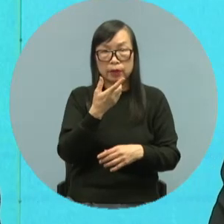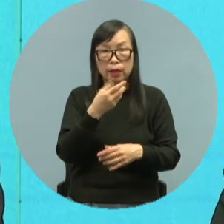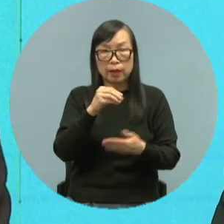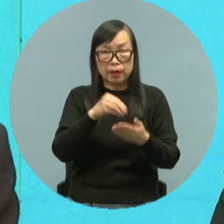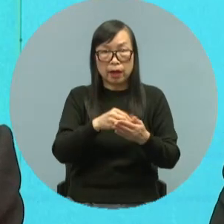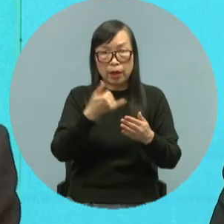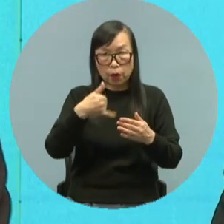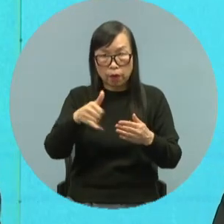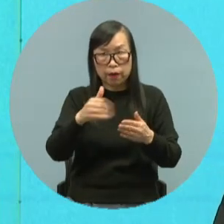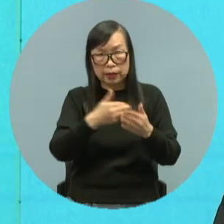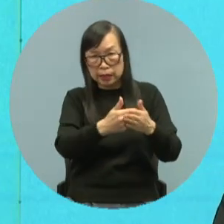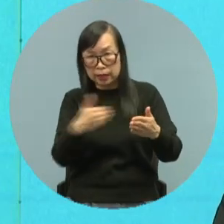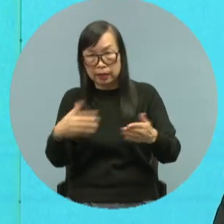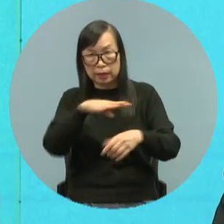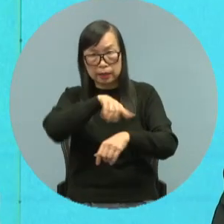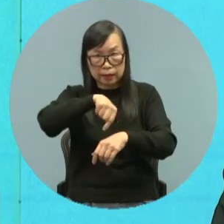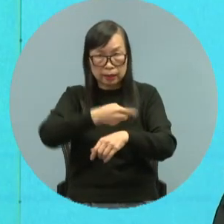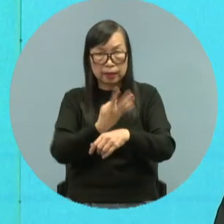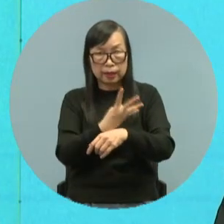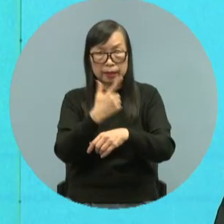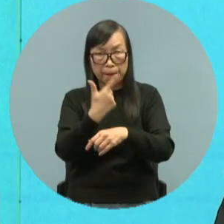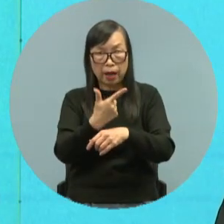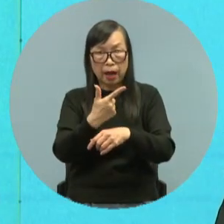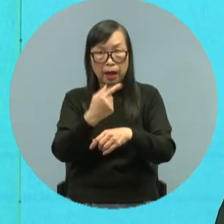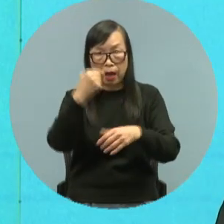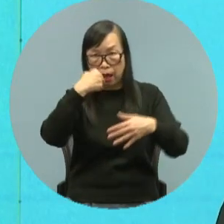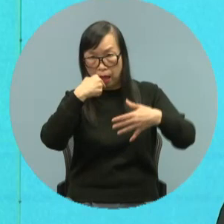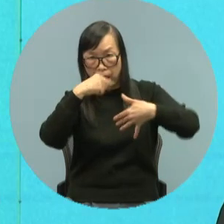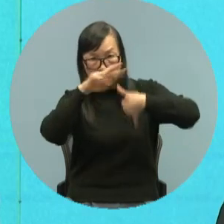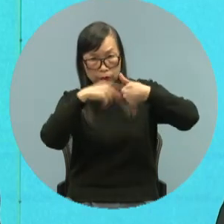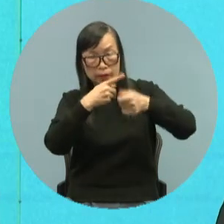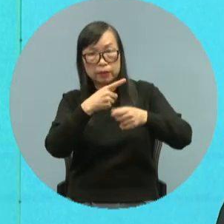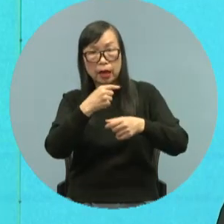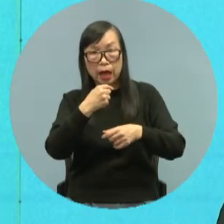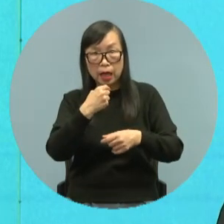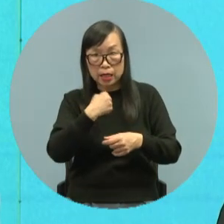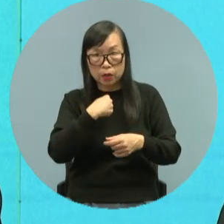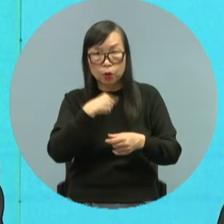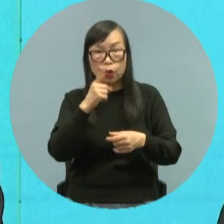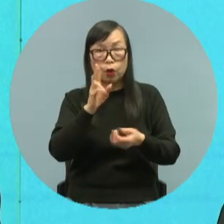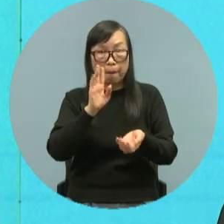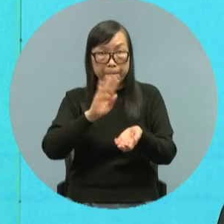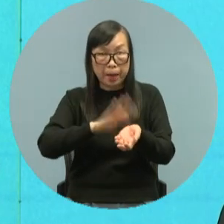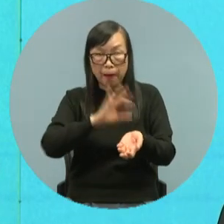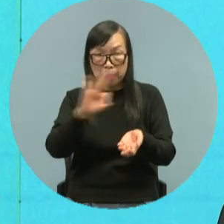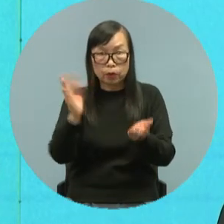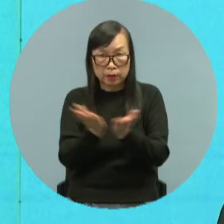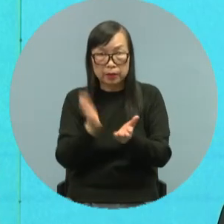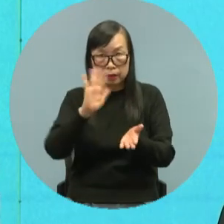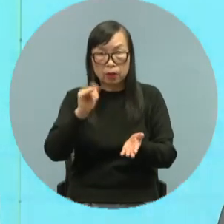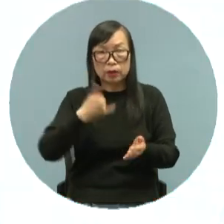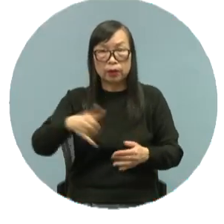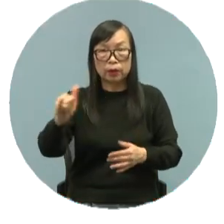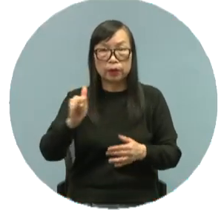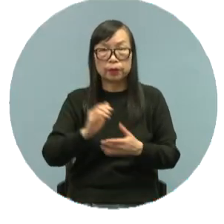在出行之前的48小時進行核酸檢測，結果是陰性才可以入境的。